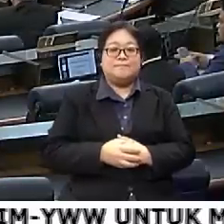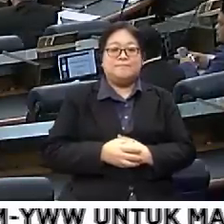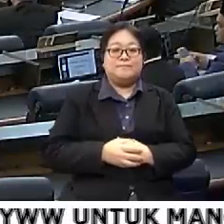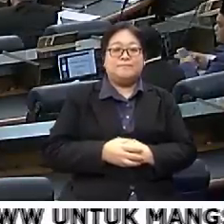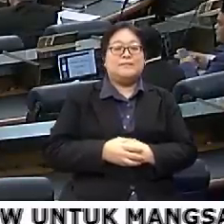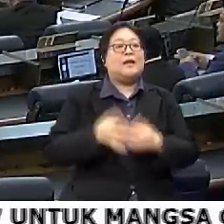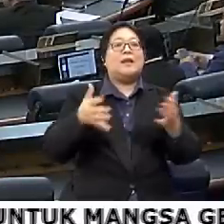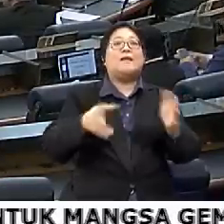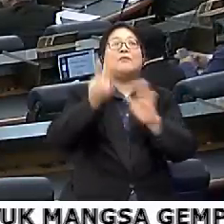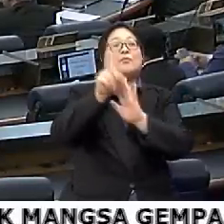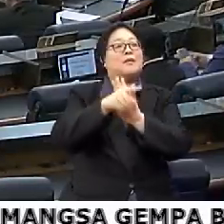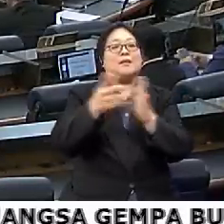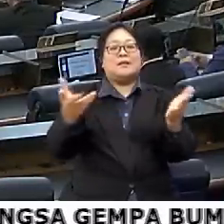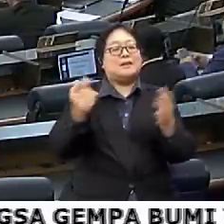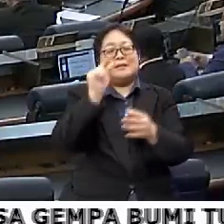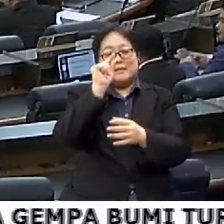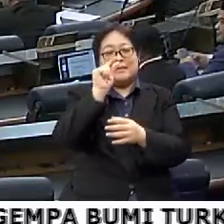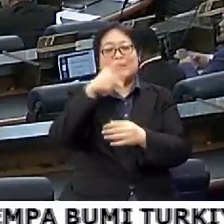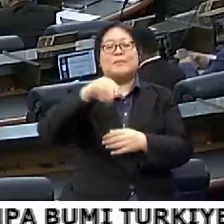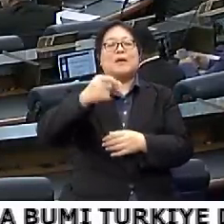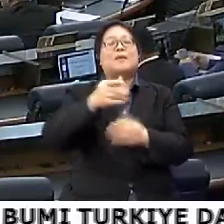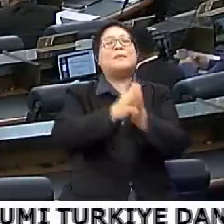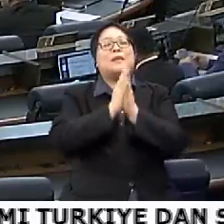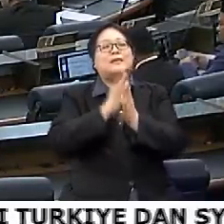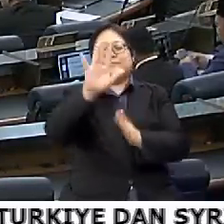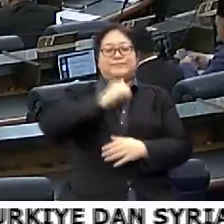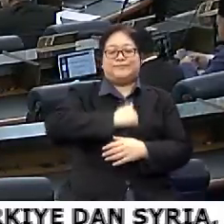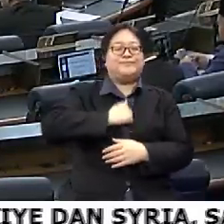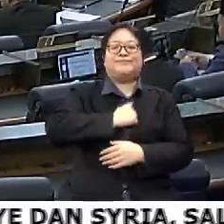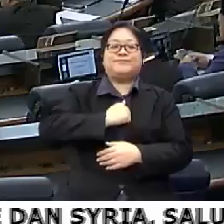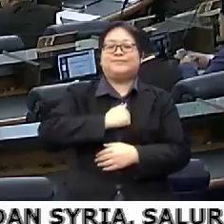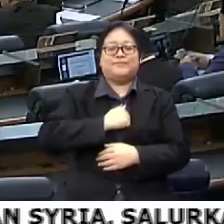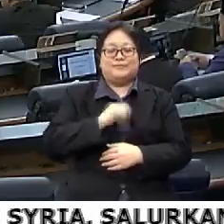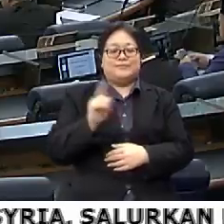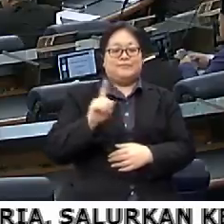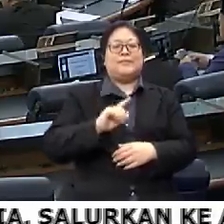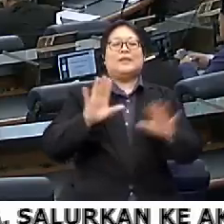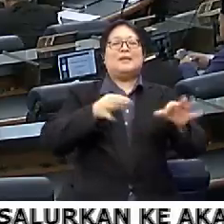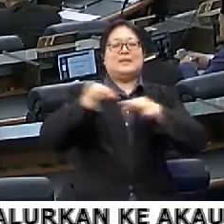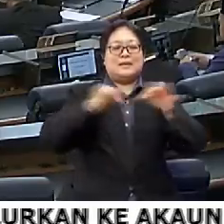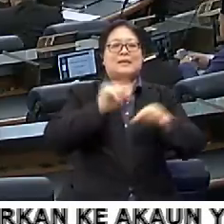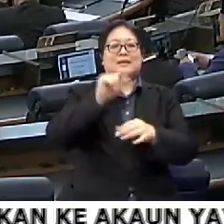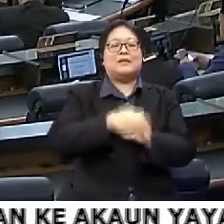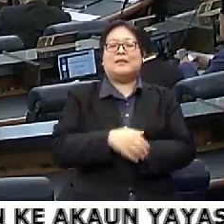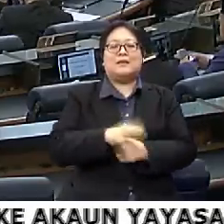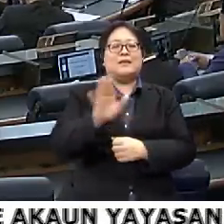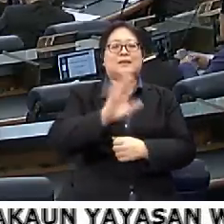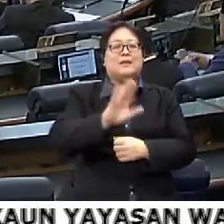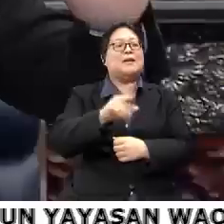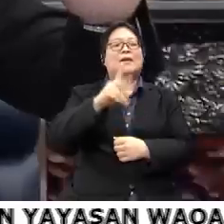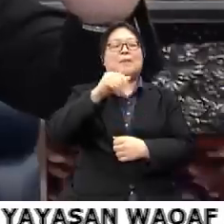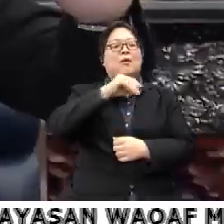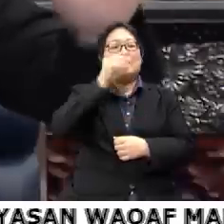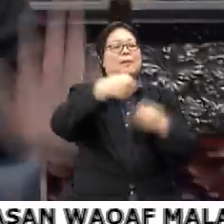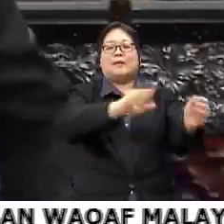Masa tinggal 2 minit, Tuan Ketua. Saya ada sikit Paguh. Lagi. Boleh nak minta. Minta maaf, saya Paguh, akan Paguh minta penerangan sikit, Paguh. Kota Melaka, penting, Paguh tak